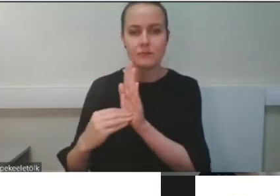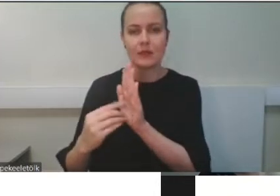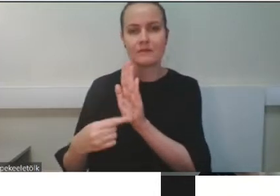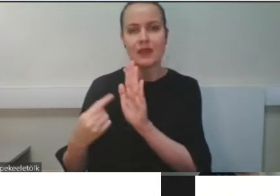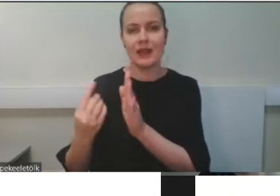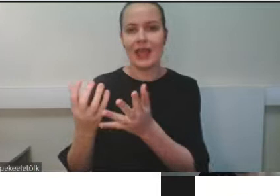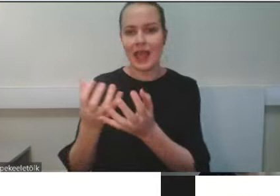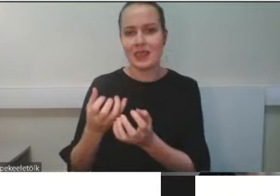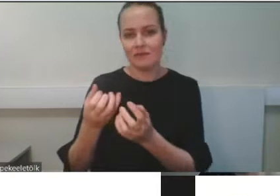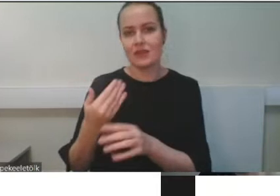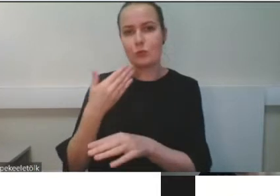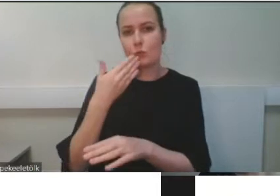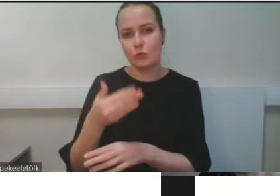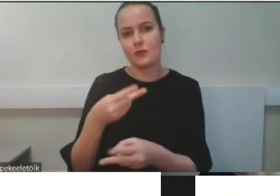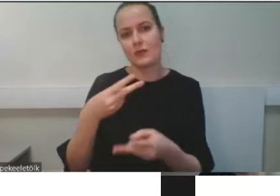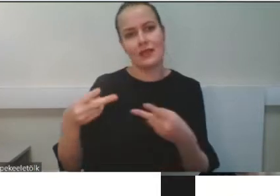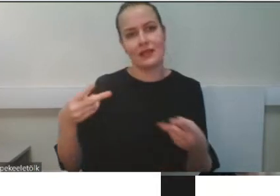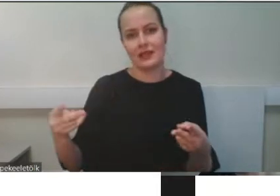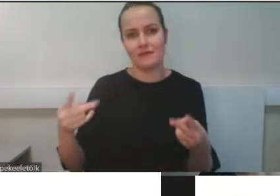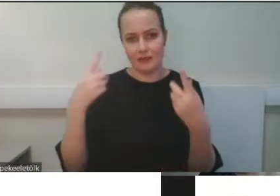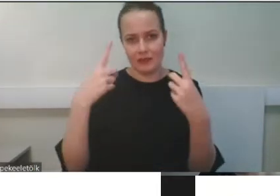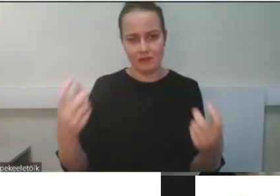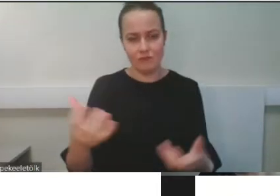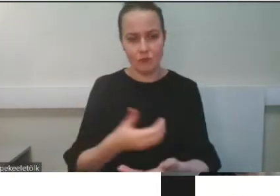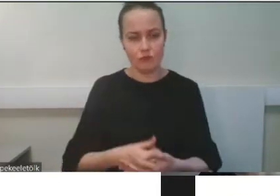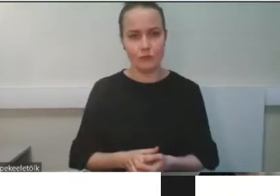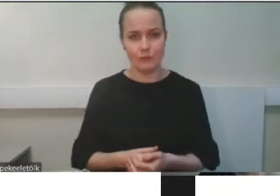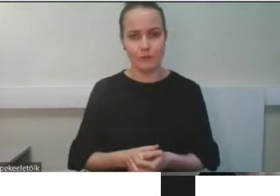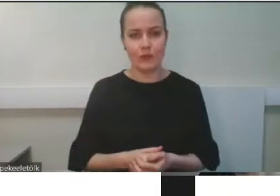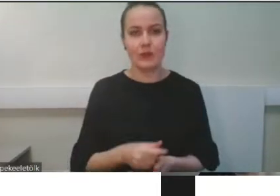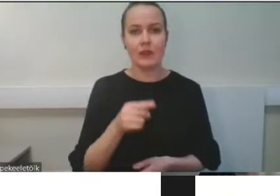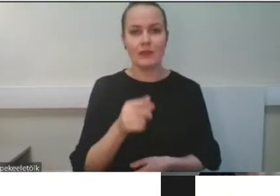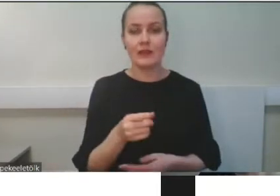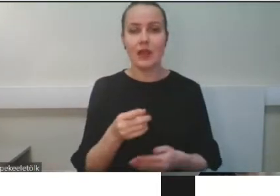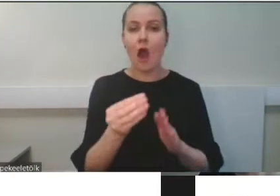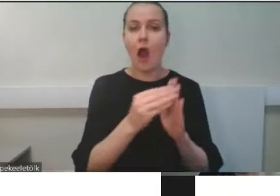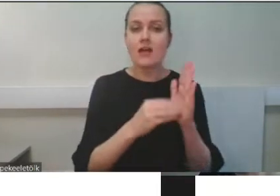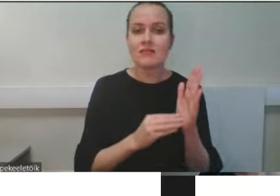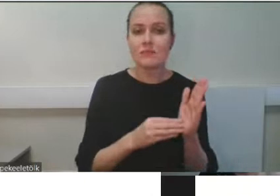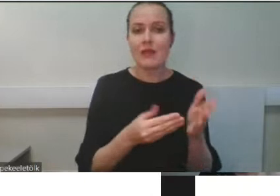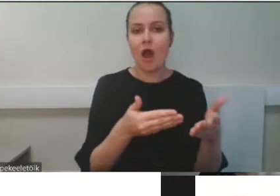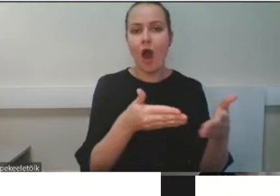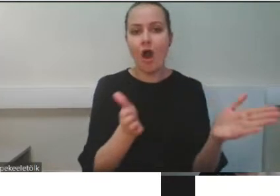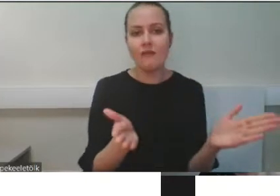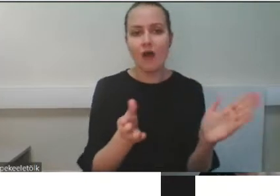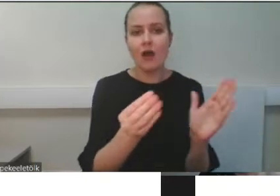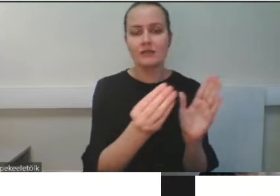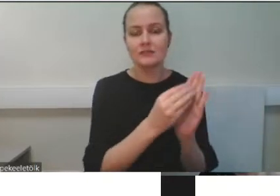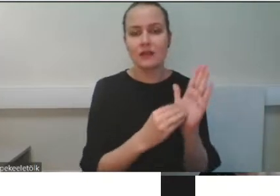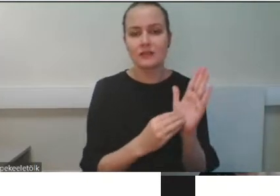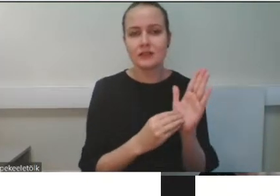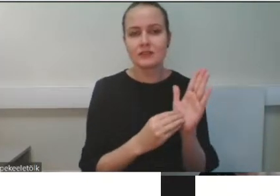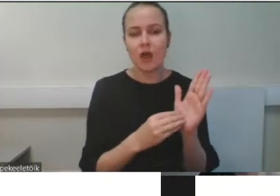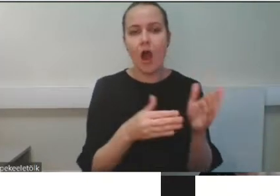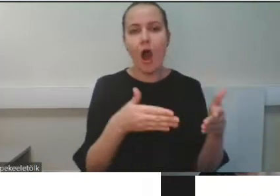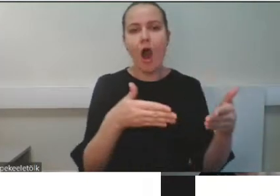seda ka siis osaliselt registriandmed, aga osaliselt ka küsitakse ettevõtetelt siis erinevat infot. Ja